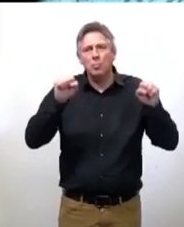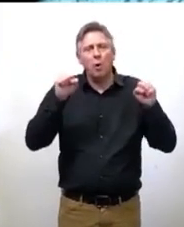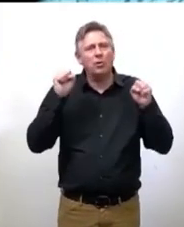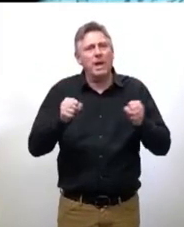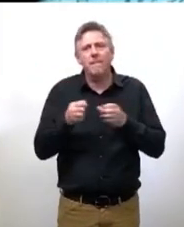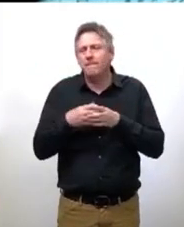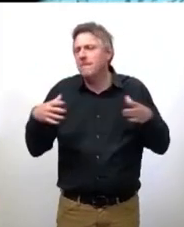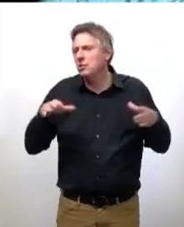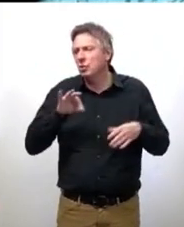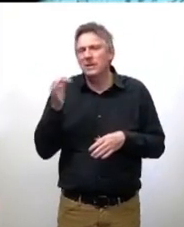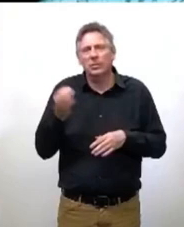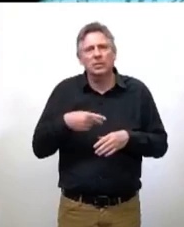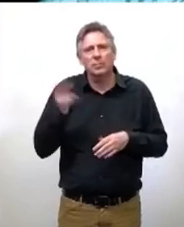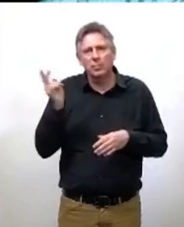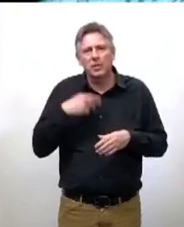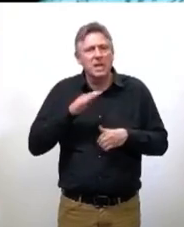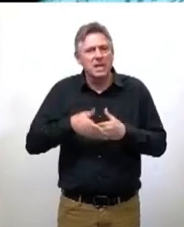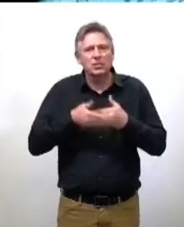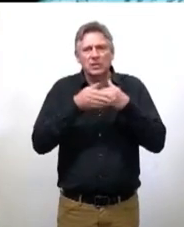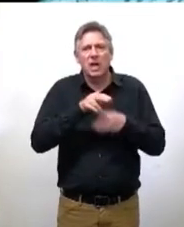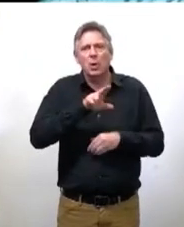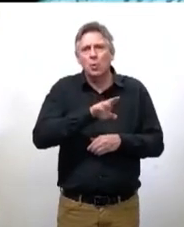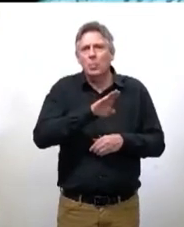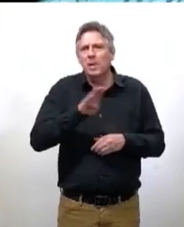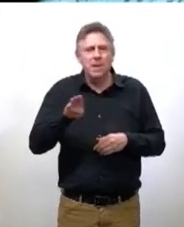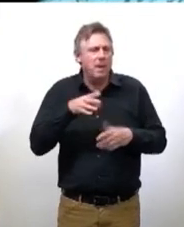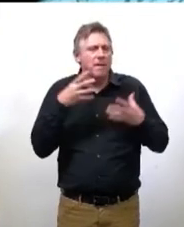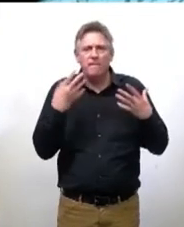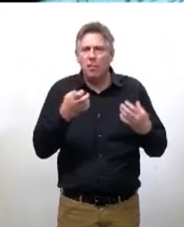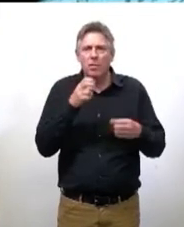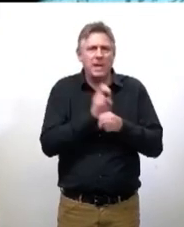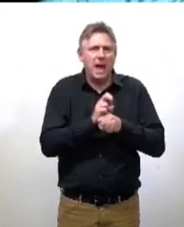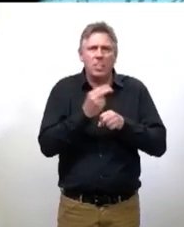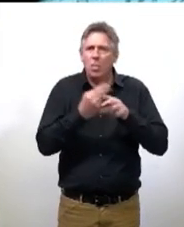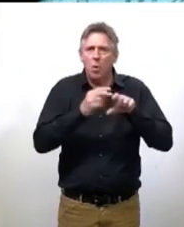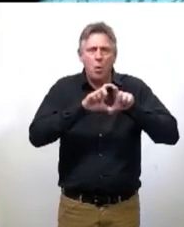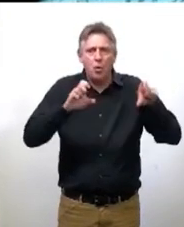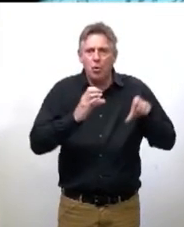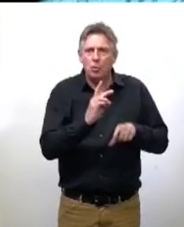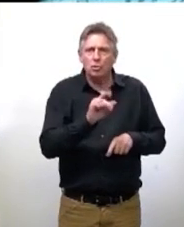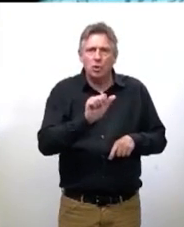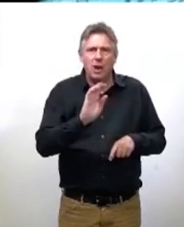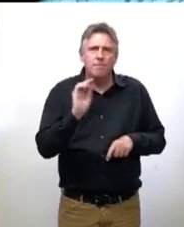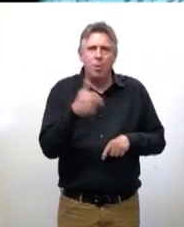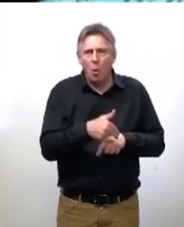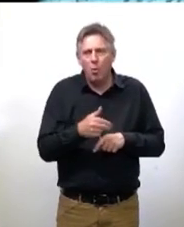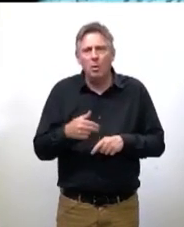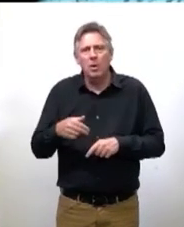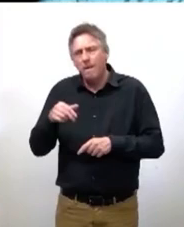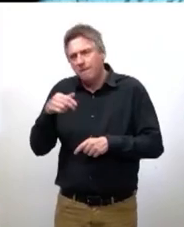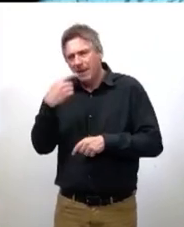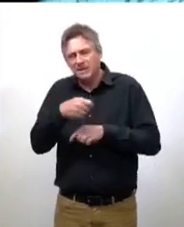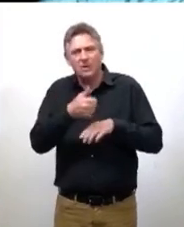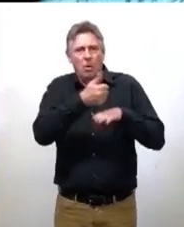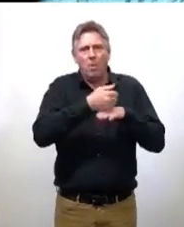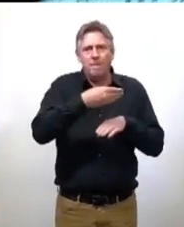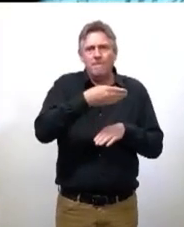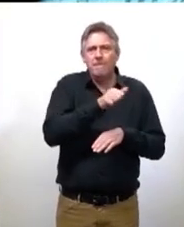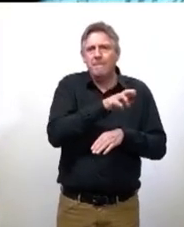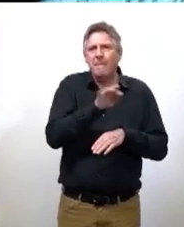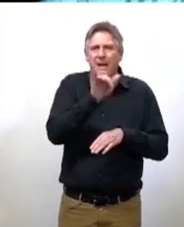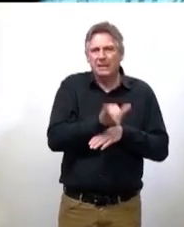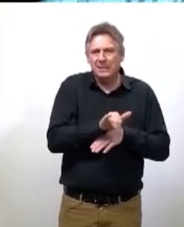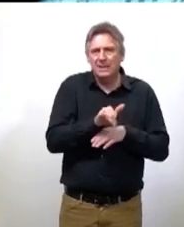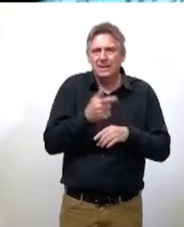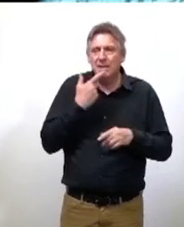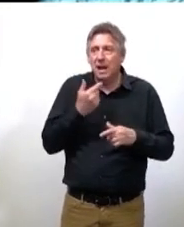des soutiens de l'UBB. J'interprète donc cette idée du président Marty davantage comme un cri d'alerte au regard des impacts de la